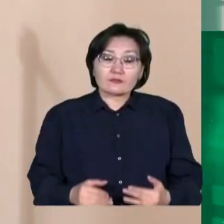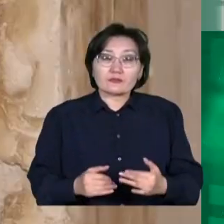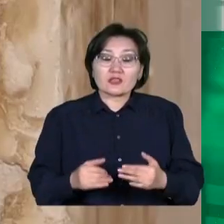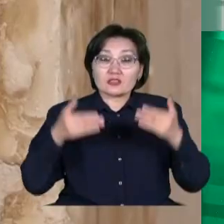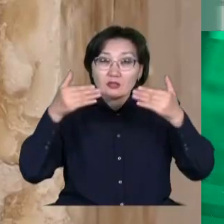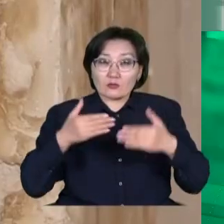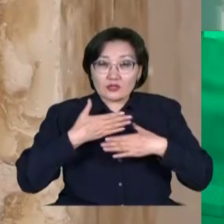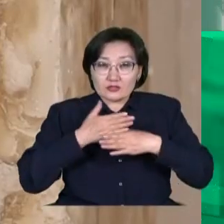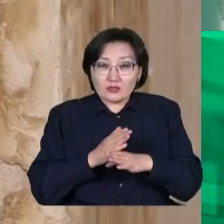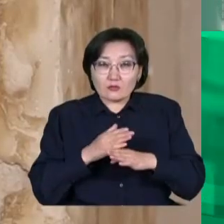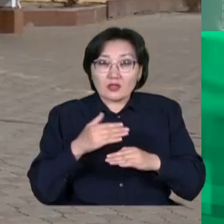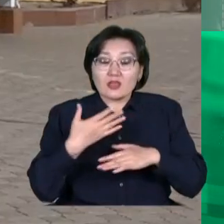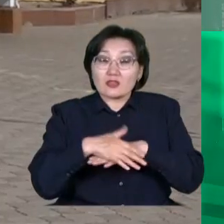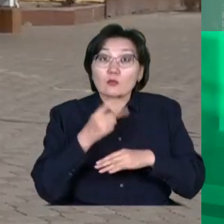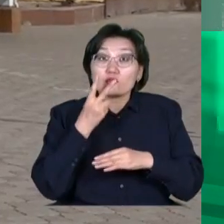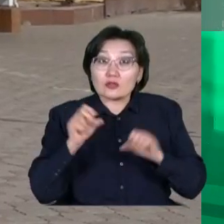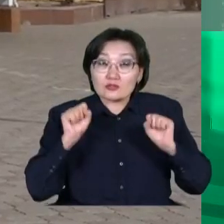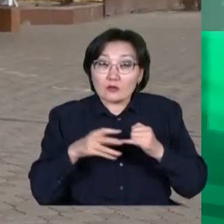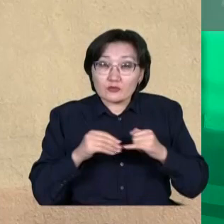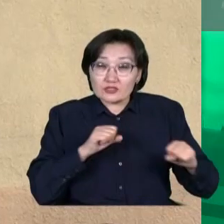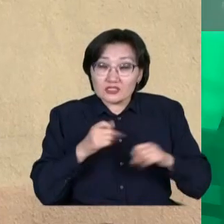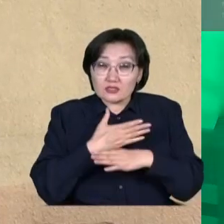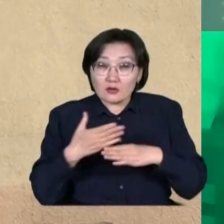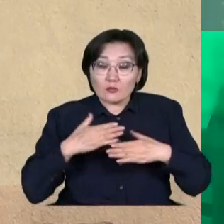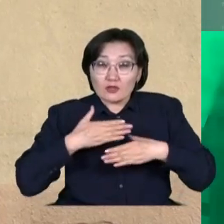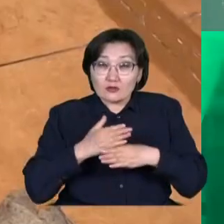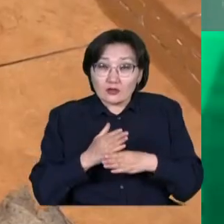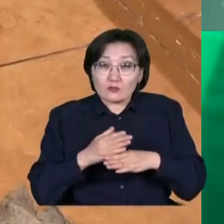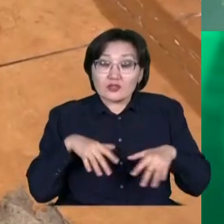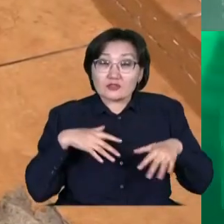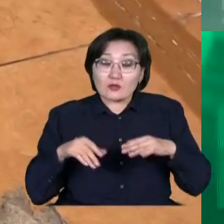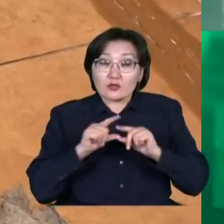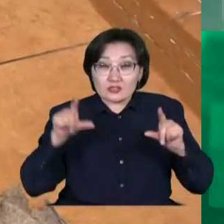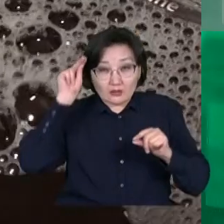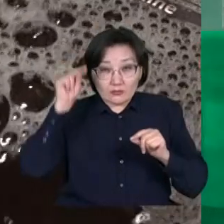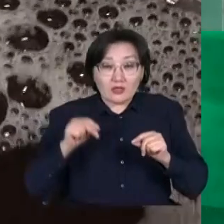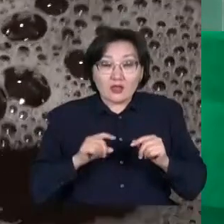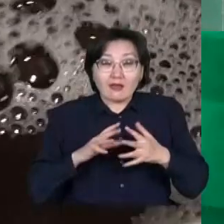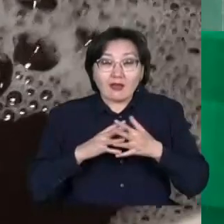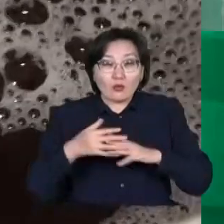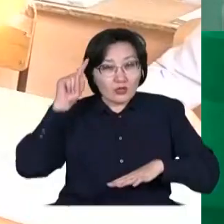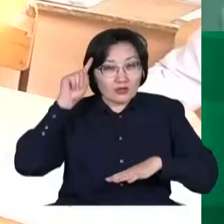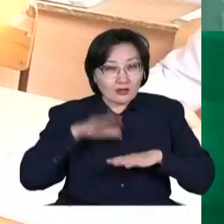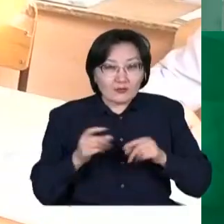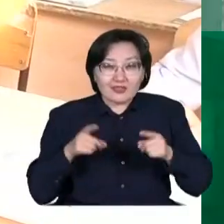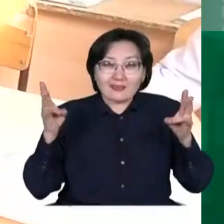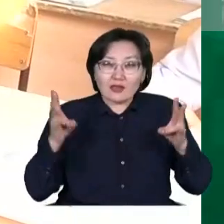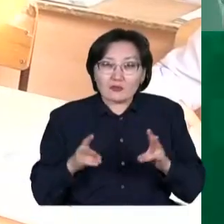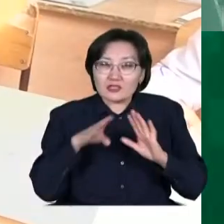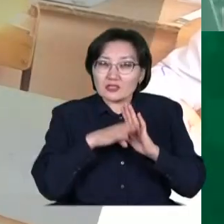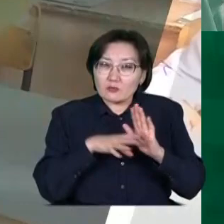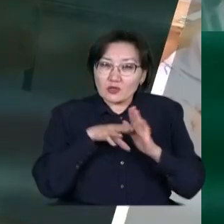Қабырғадағы жарықтан дала көрінеді. Жер сілкінісінен кейін қирауға шақтырған мектепті ауыл әкімдігі неге апатты деп танымай